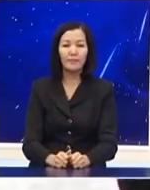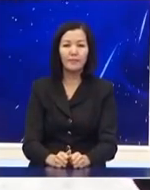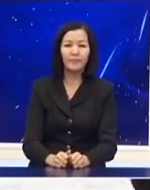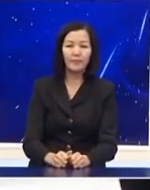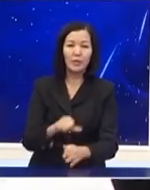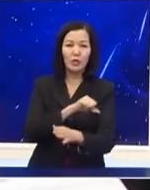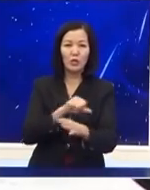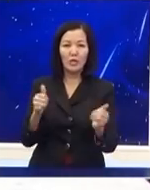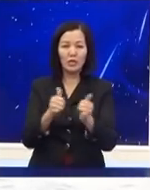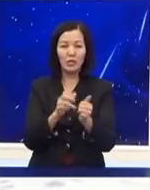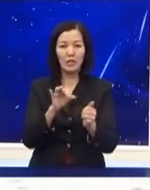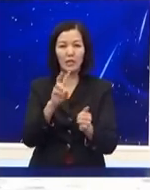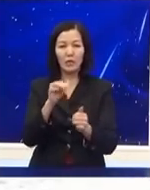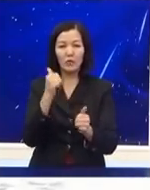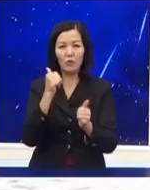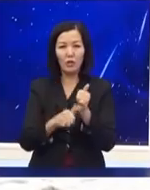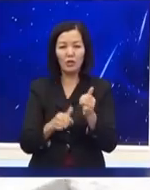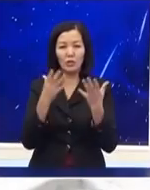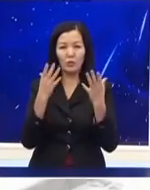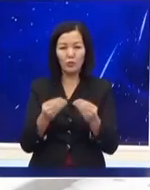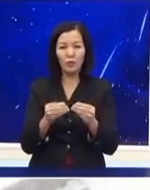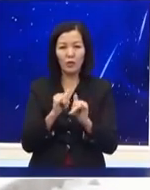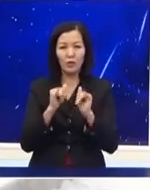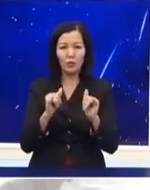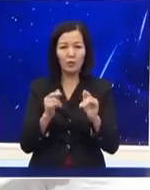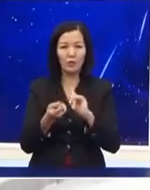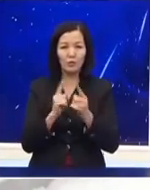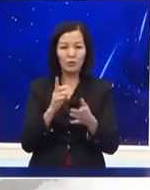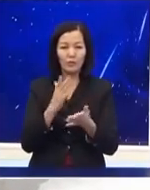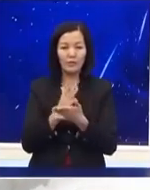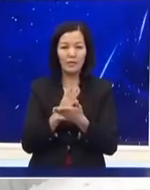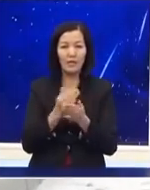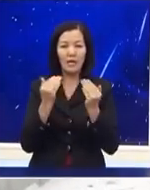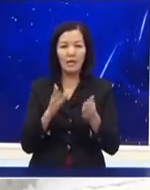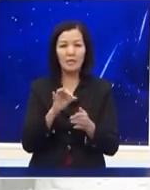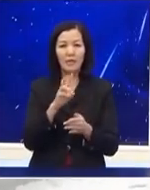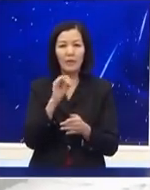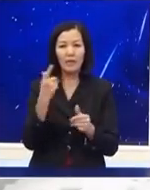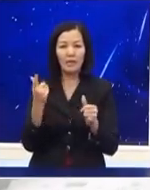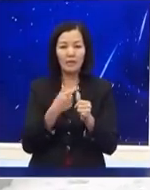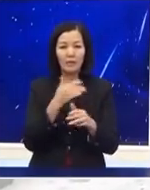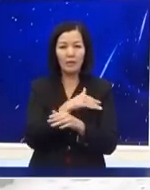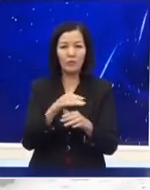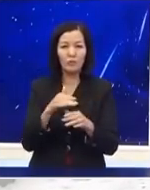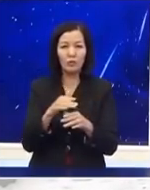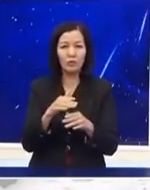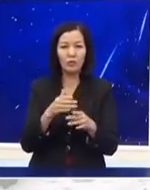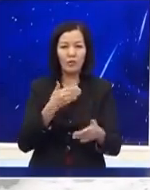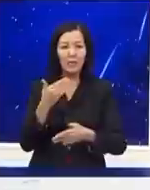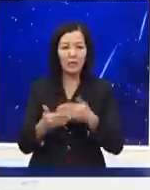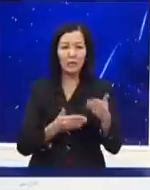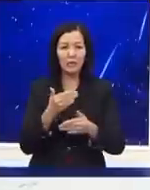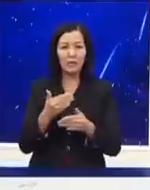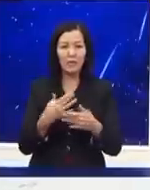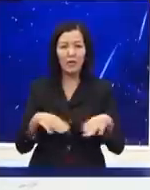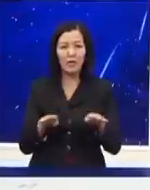Шекара шебіндегі Нарынқол жыл санап емес, күн санап түрленіп келеді. Мен қазір Амангелді деп аталатын көшесінің бойында келе жатырмын.